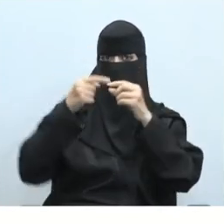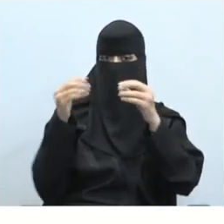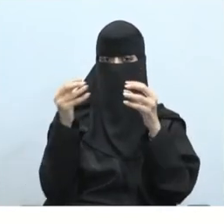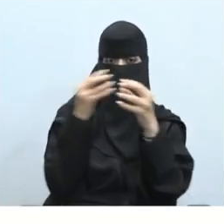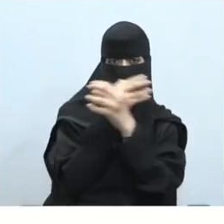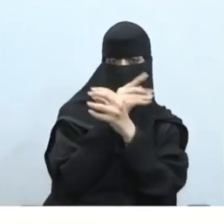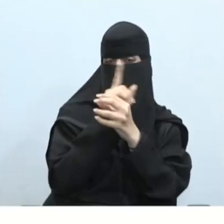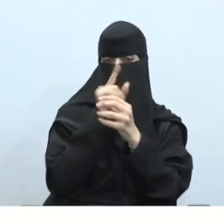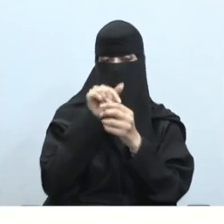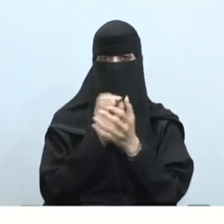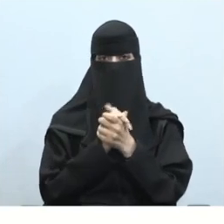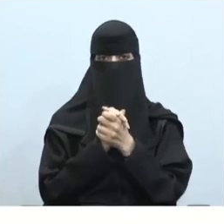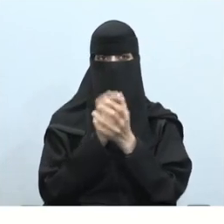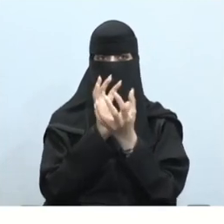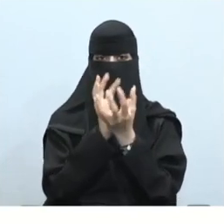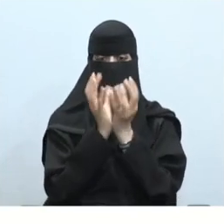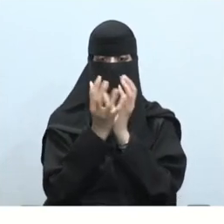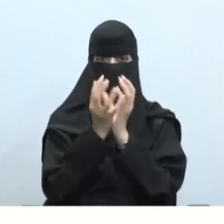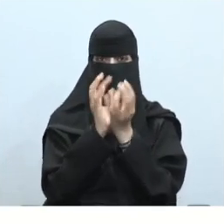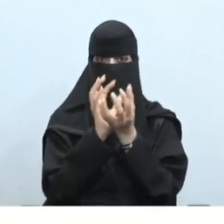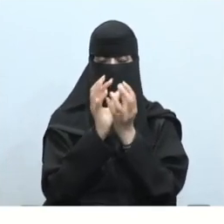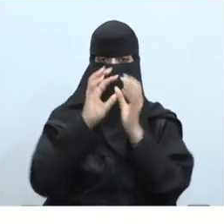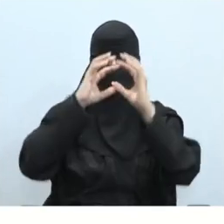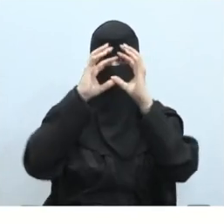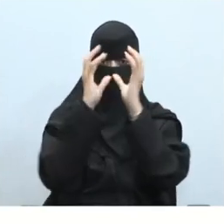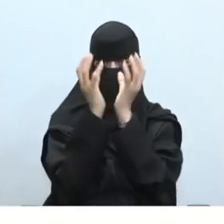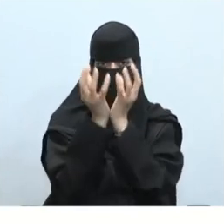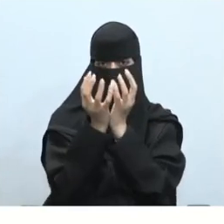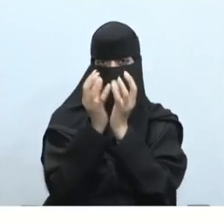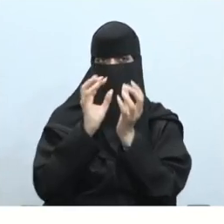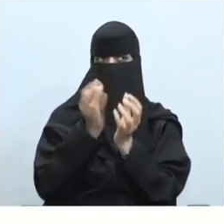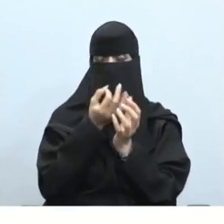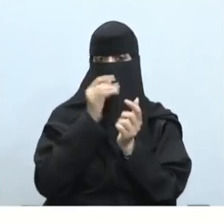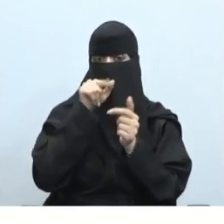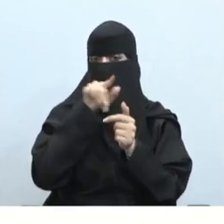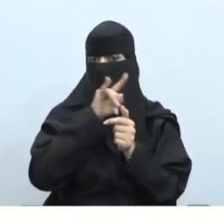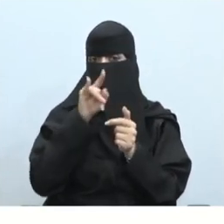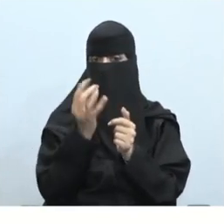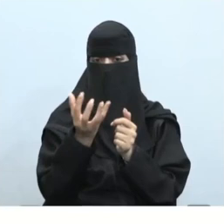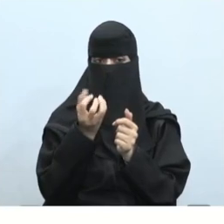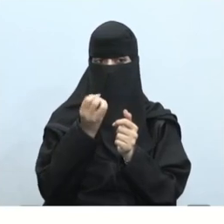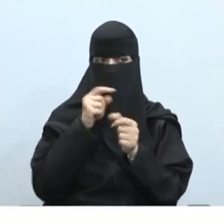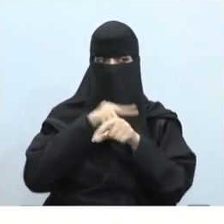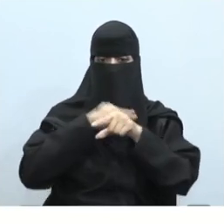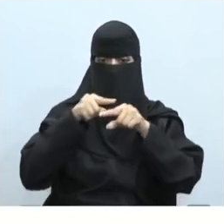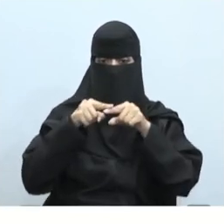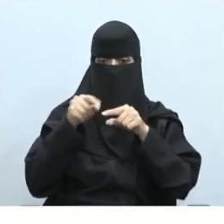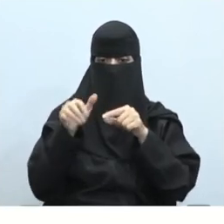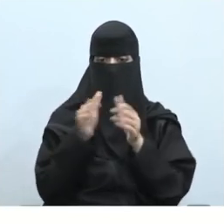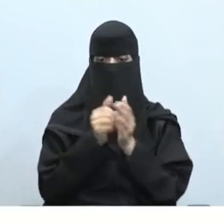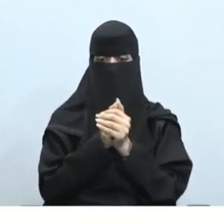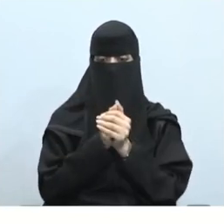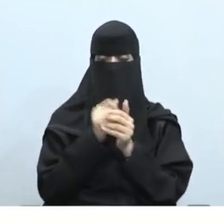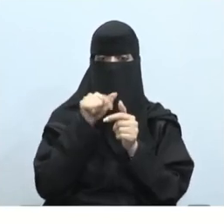ابنائي كرويه الارض وما قيل عن كرويه الارض لا تحتاج كرويه الارض